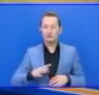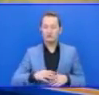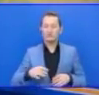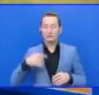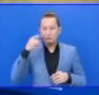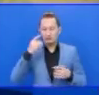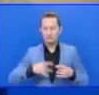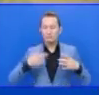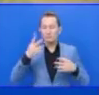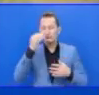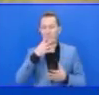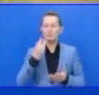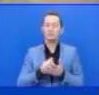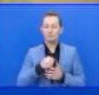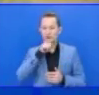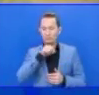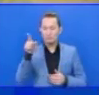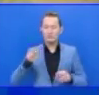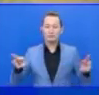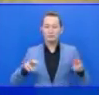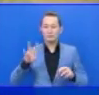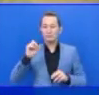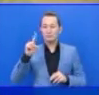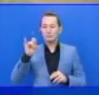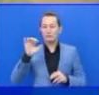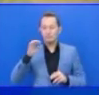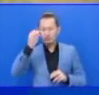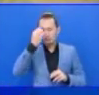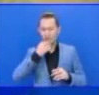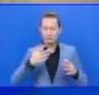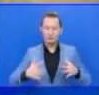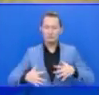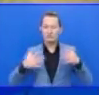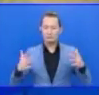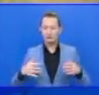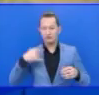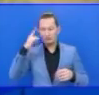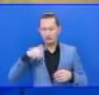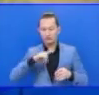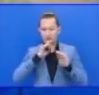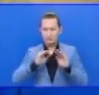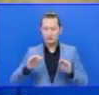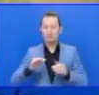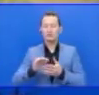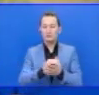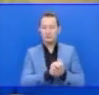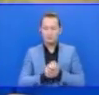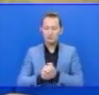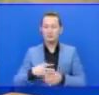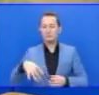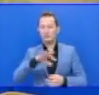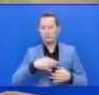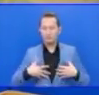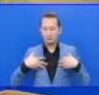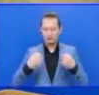да рахмет айтып, көп алғысымды аналық ретінде айтамын. Еліміз тыныш, аспанымыз ашық, дендері сау